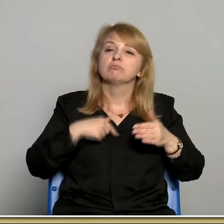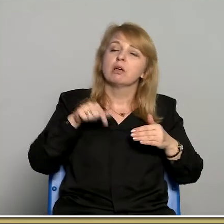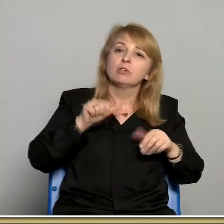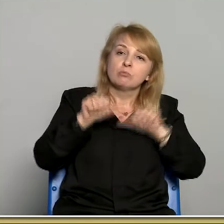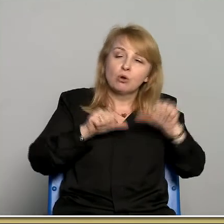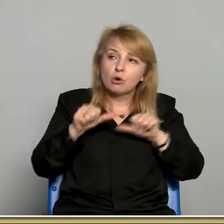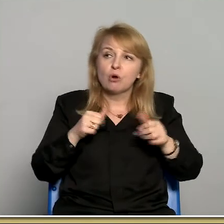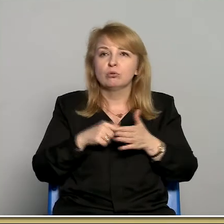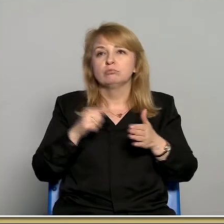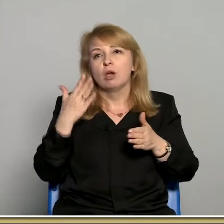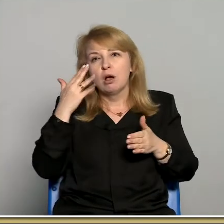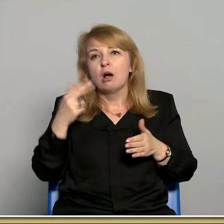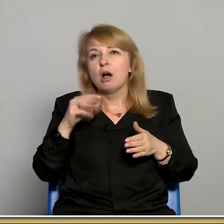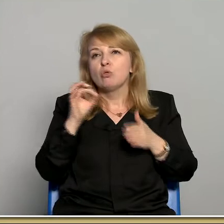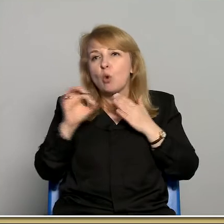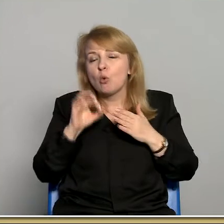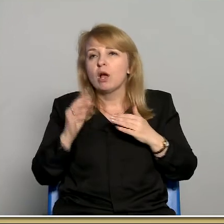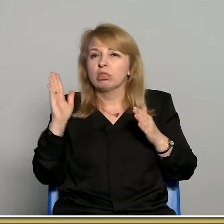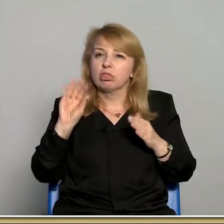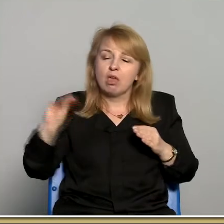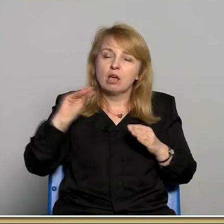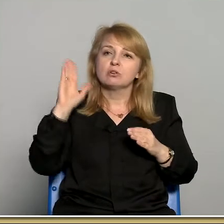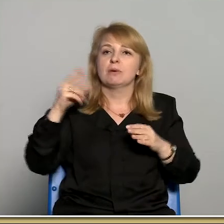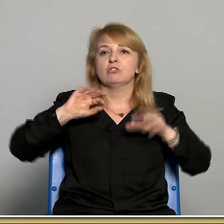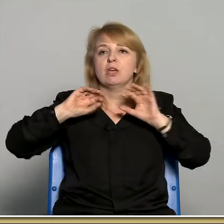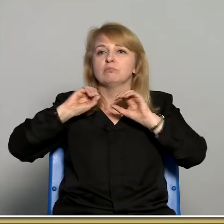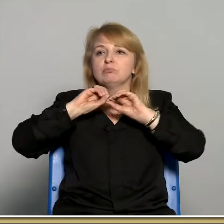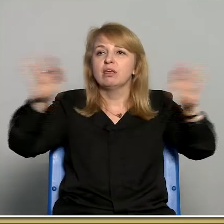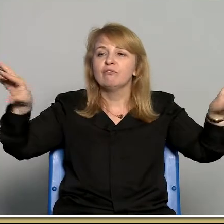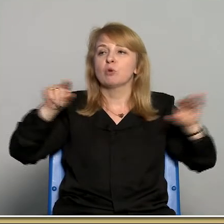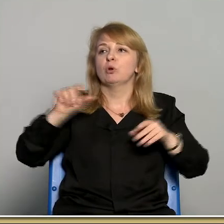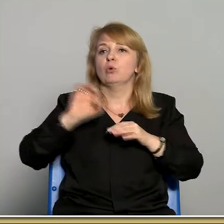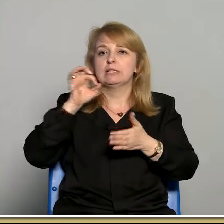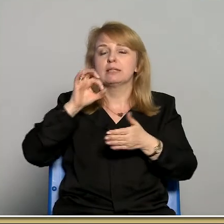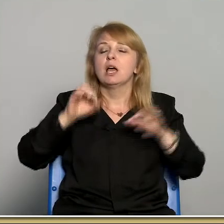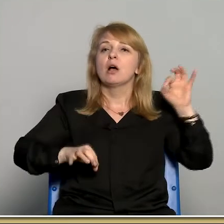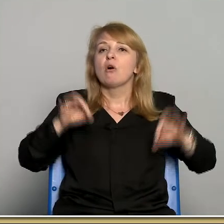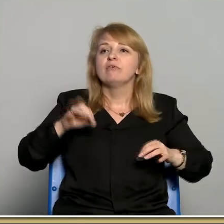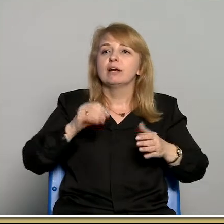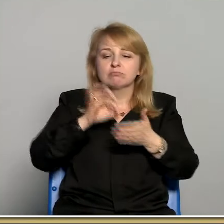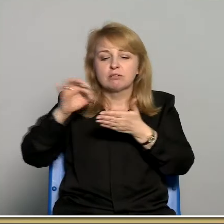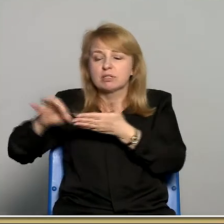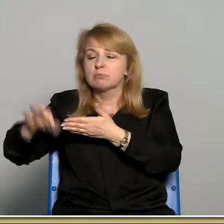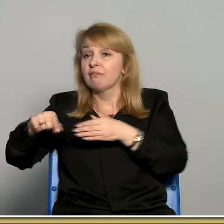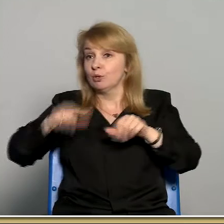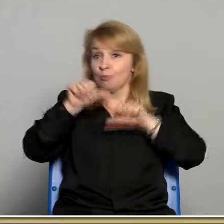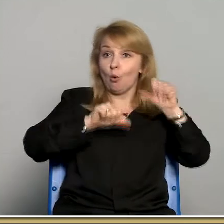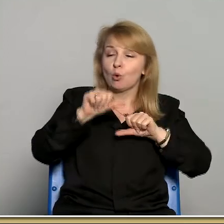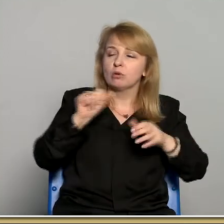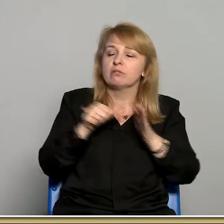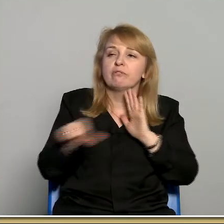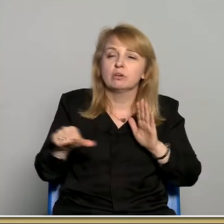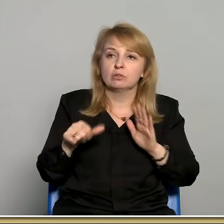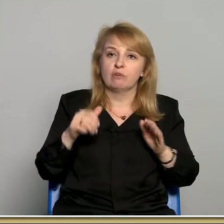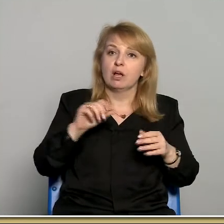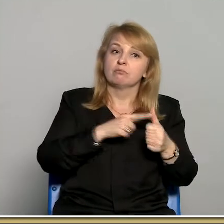roku. O szczegółach będziemy jeszcze Państwa informować. Impreza cykliczna w tym roku dość wyjątkowa, dlatego że kończymy okres programowania